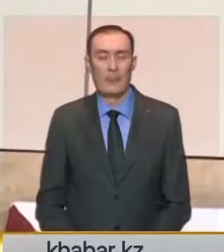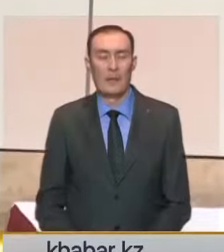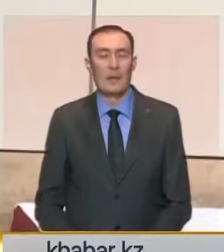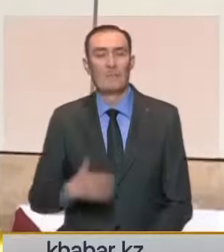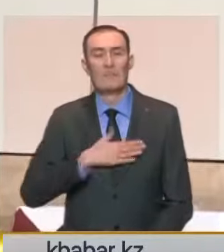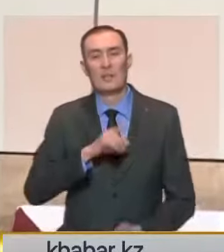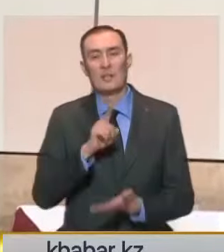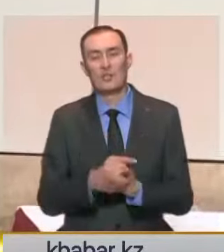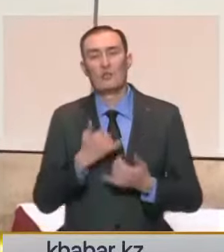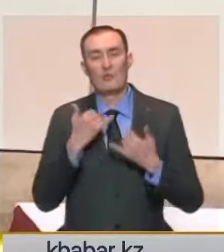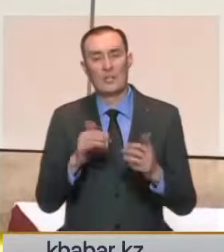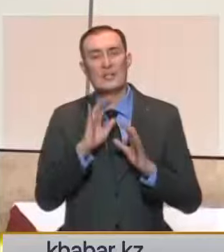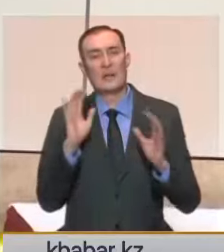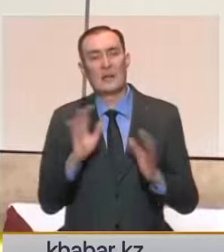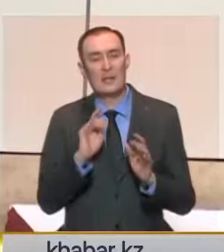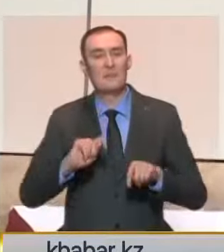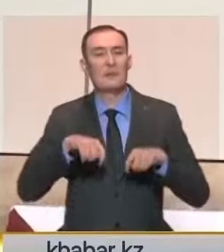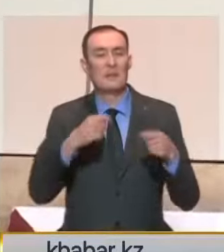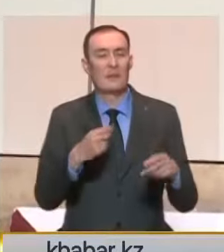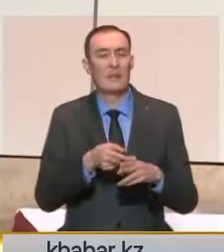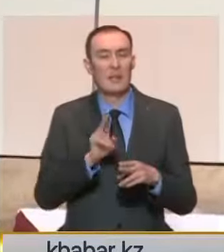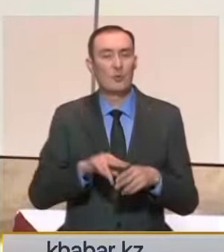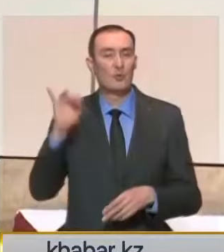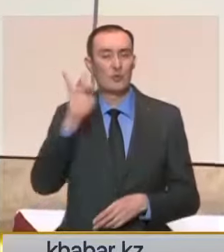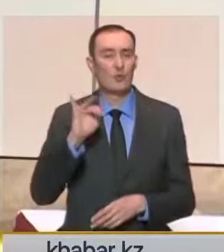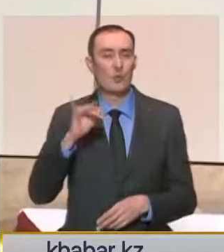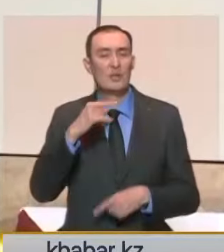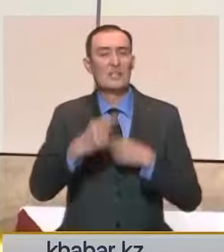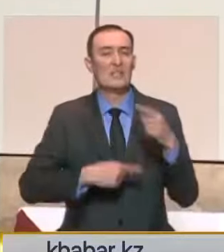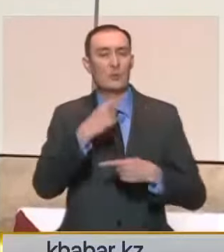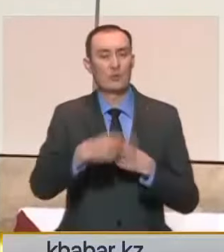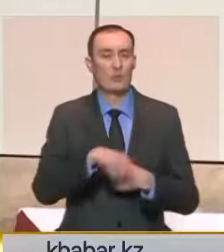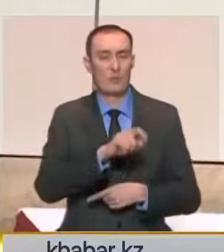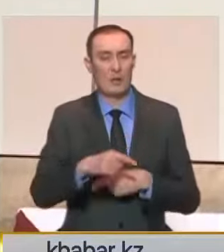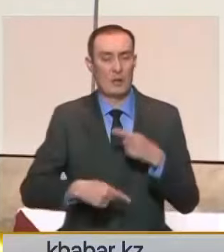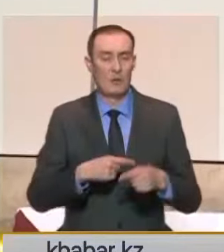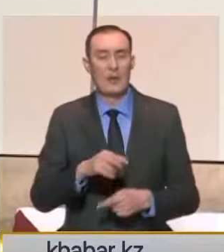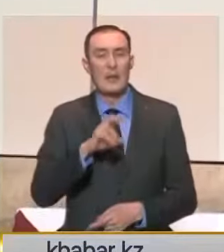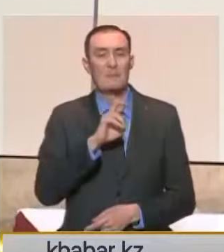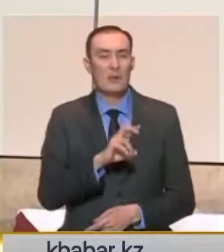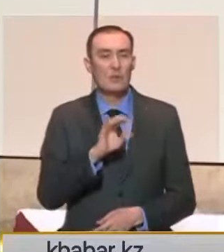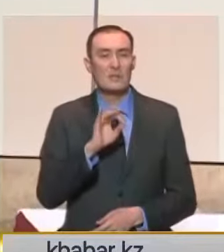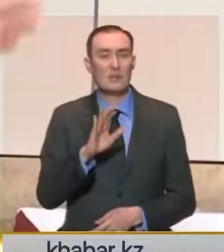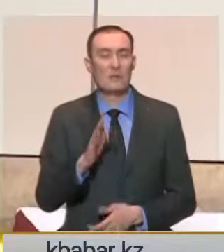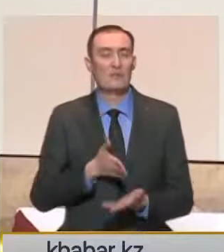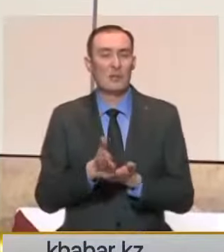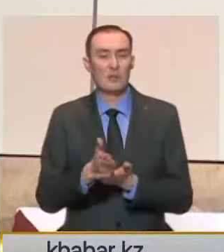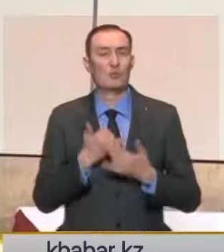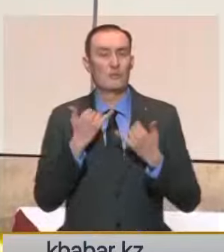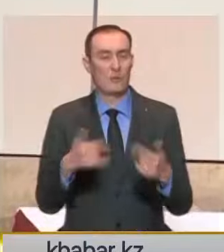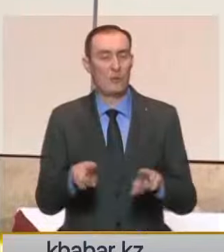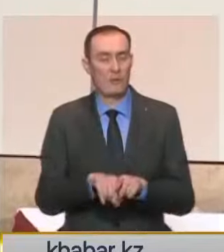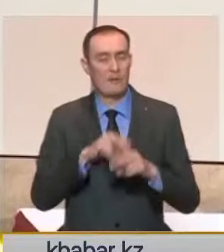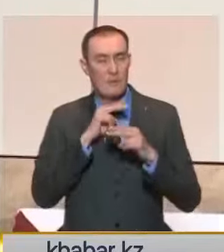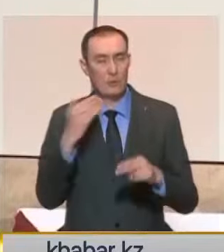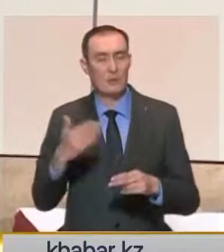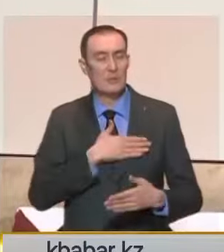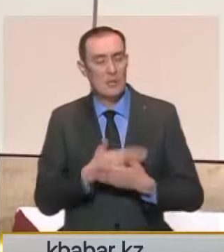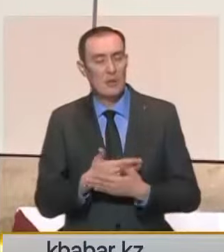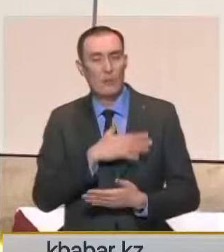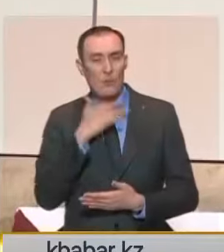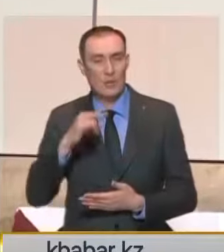Мы должны уважать, сохранять, передавать эти страницы истории следующему поколению. Беркут Искаков заслуживает такого внимания. Он сделал